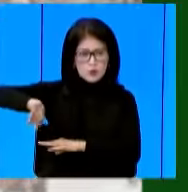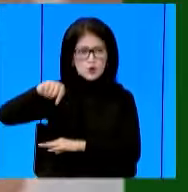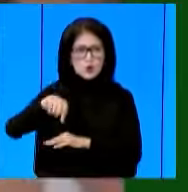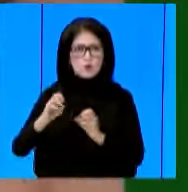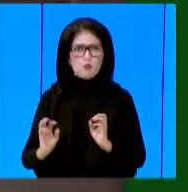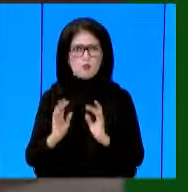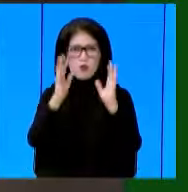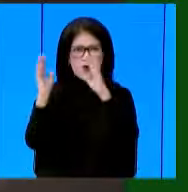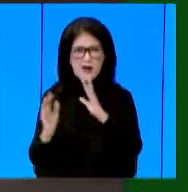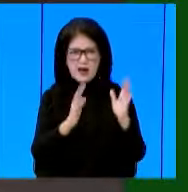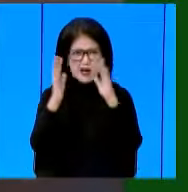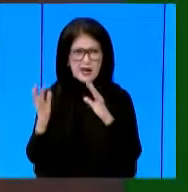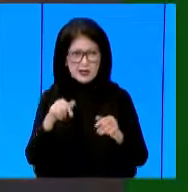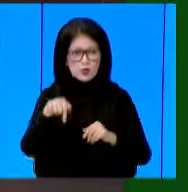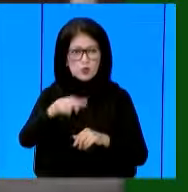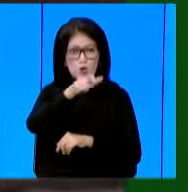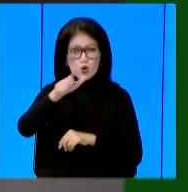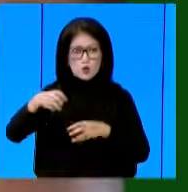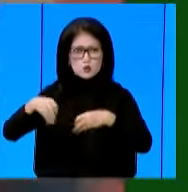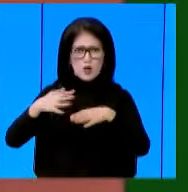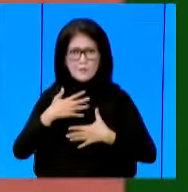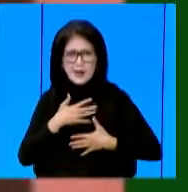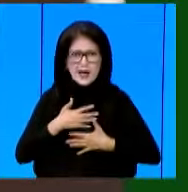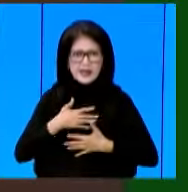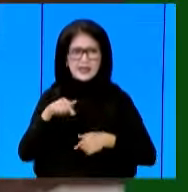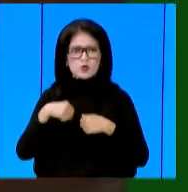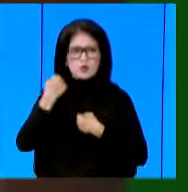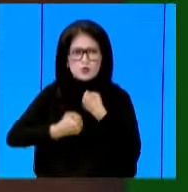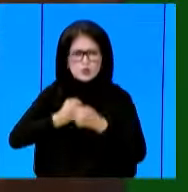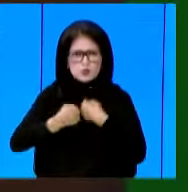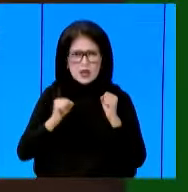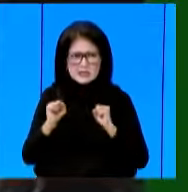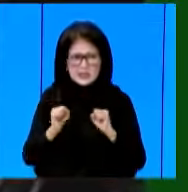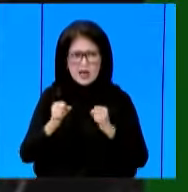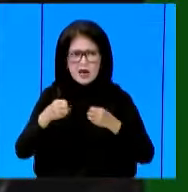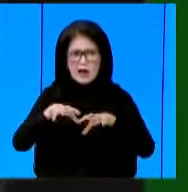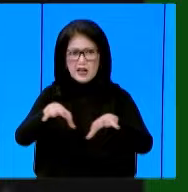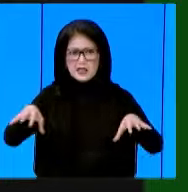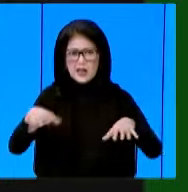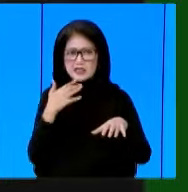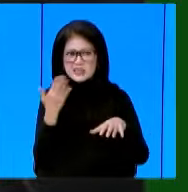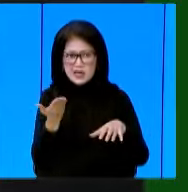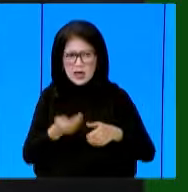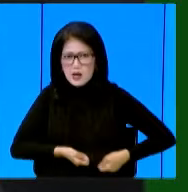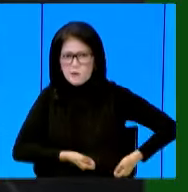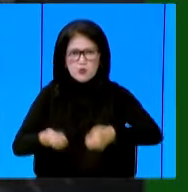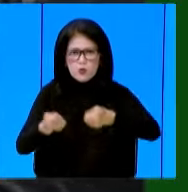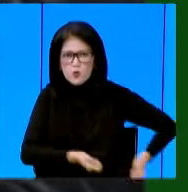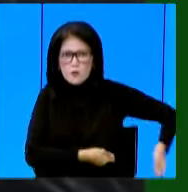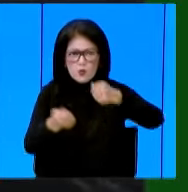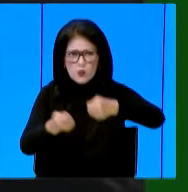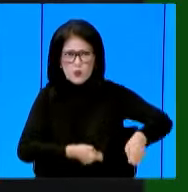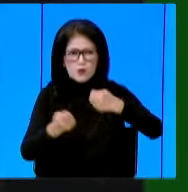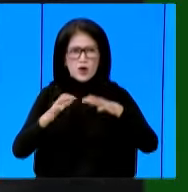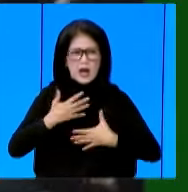terbakar. Para pedagang panik, mereka berusaha memadamkan kobaran api dengan peralatan seadanya agar api tidak merambat ke kios pedagang